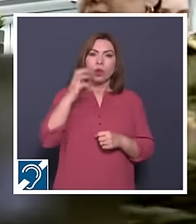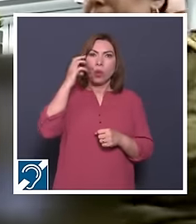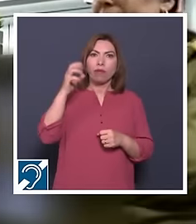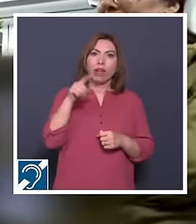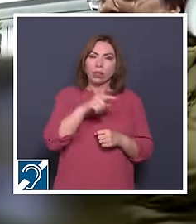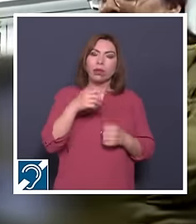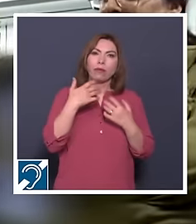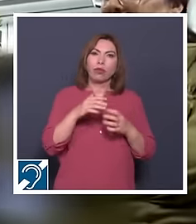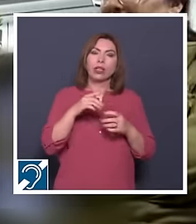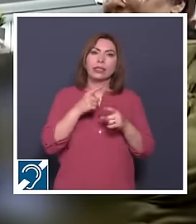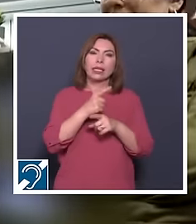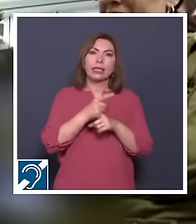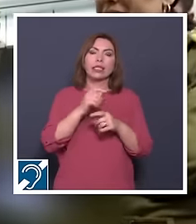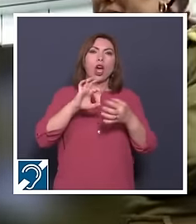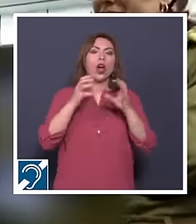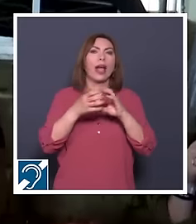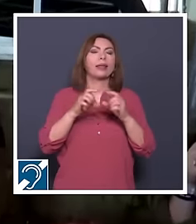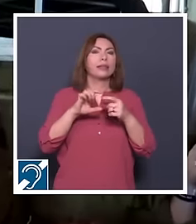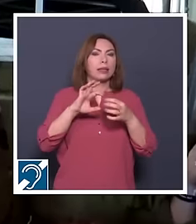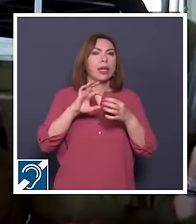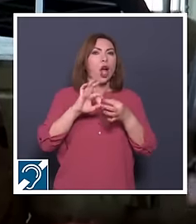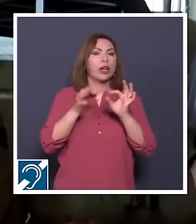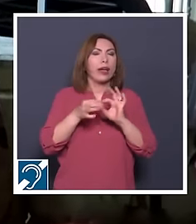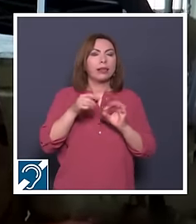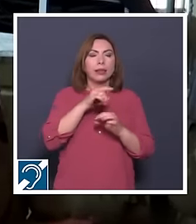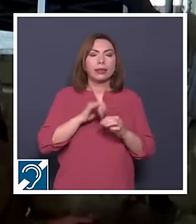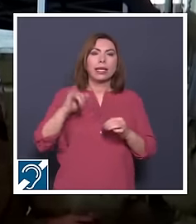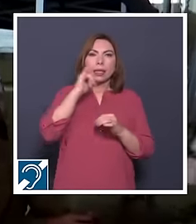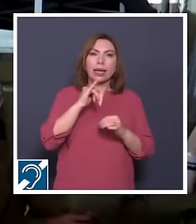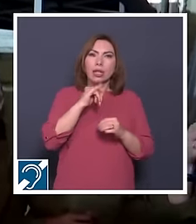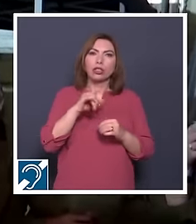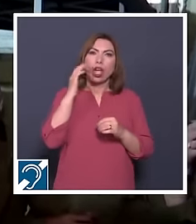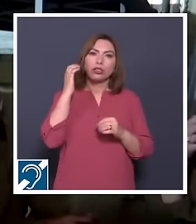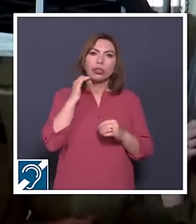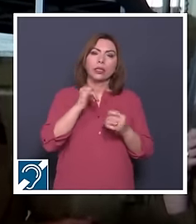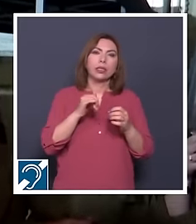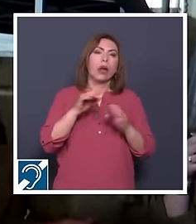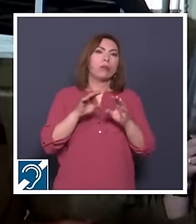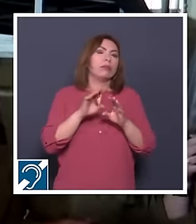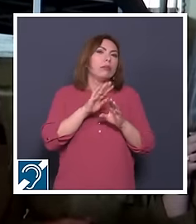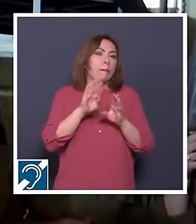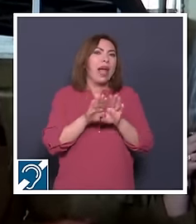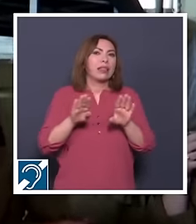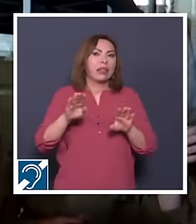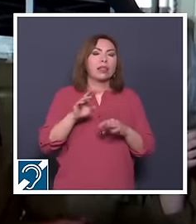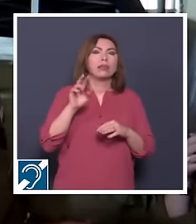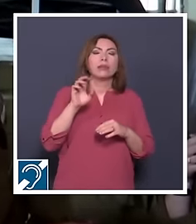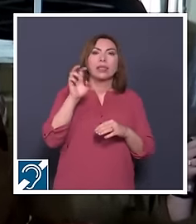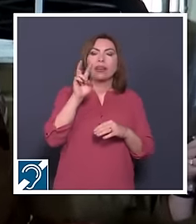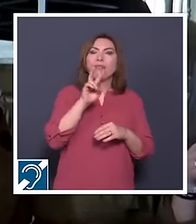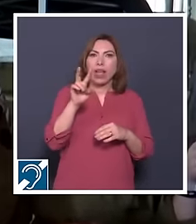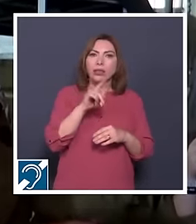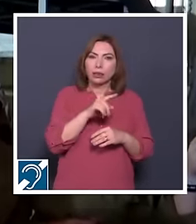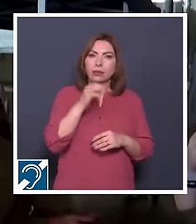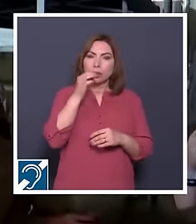și de organizații internaționale, de Egipt sau chiar de aliați occidentali. Statul evreu susține însă că operațiunea din Rafah